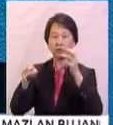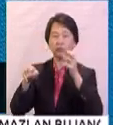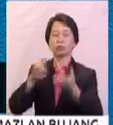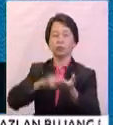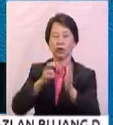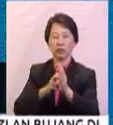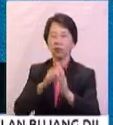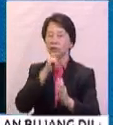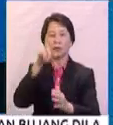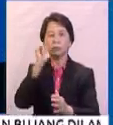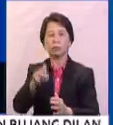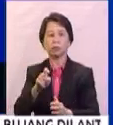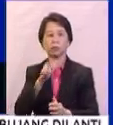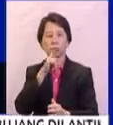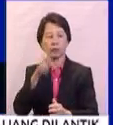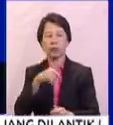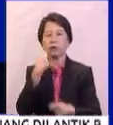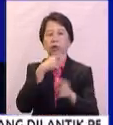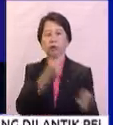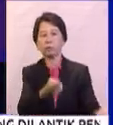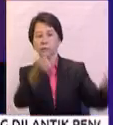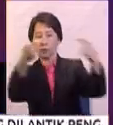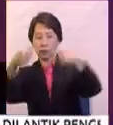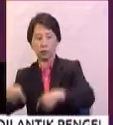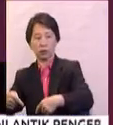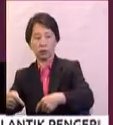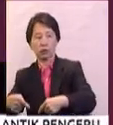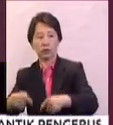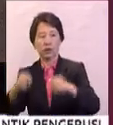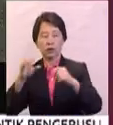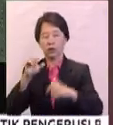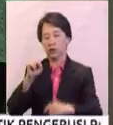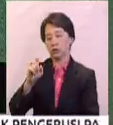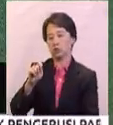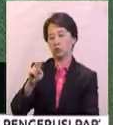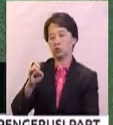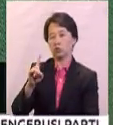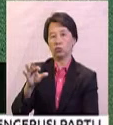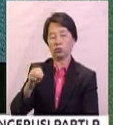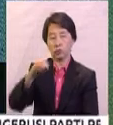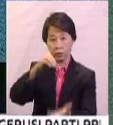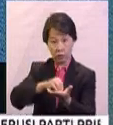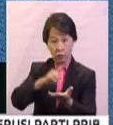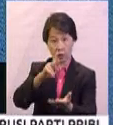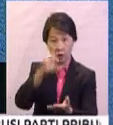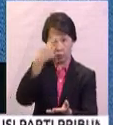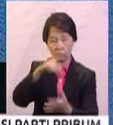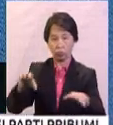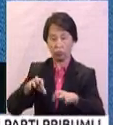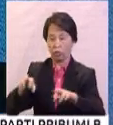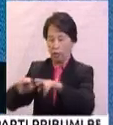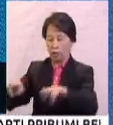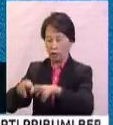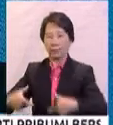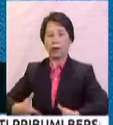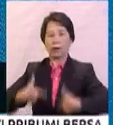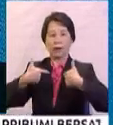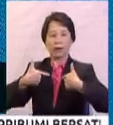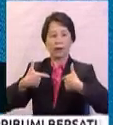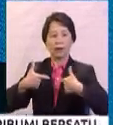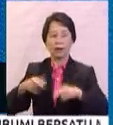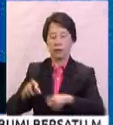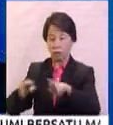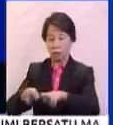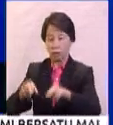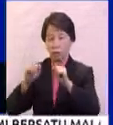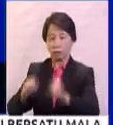bahawa tidak perlu untuk sesiapa datang ke studio di Kuala Lumpur untuk membuat rakaman secara live. Rakaman-rakaman